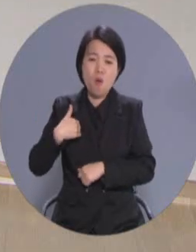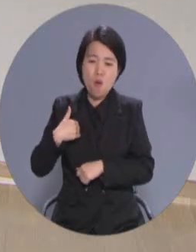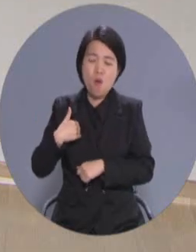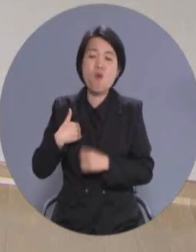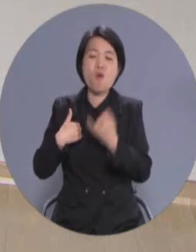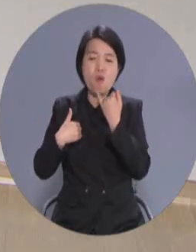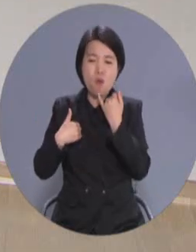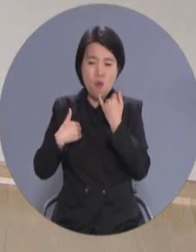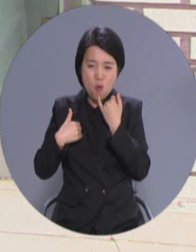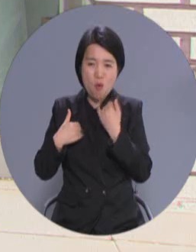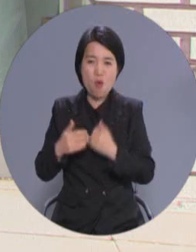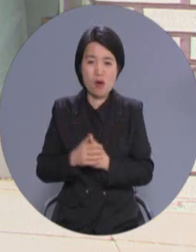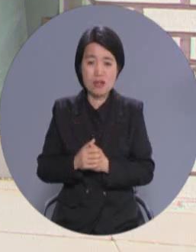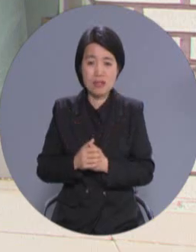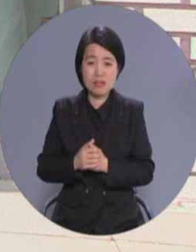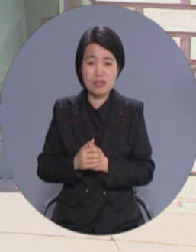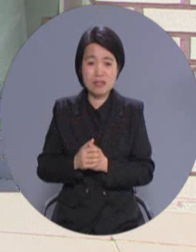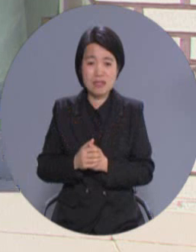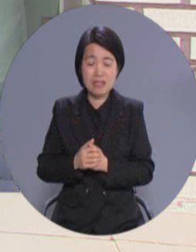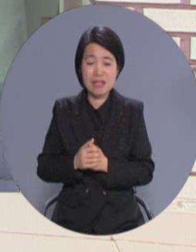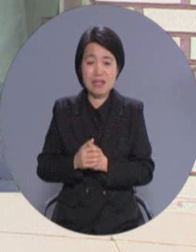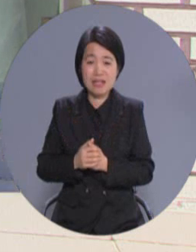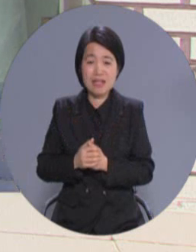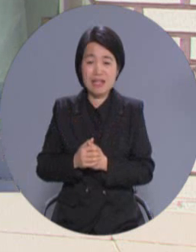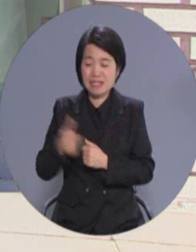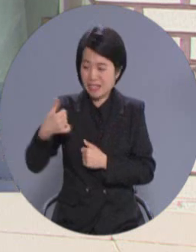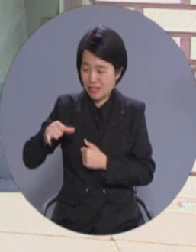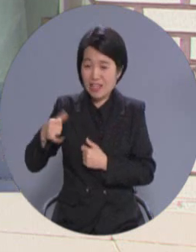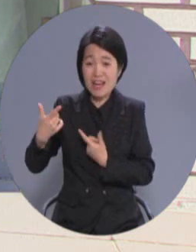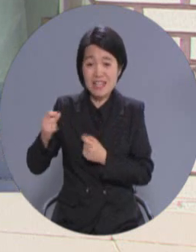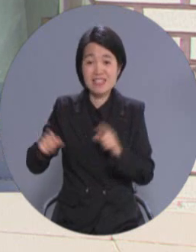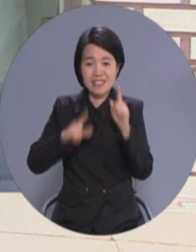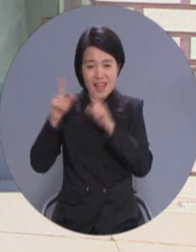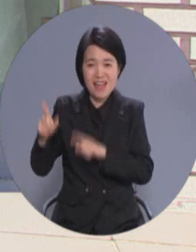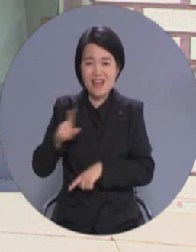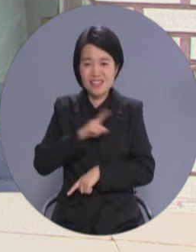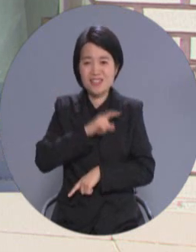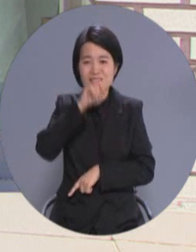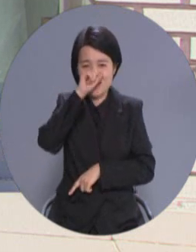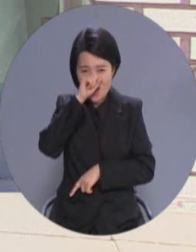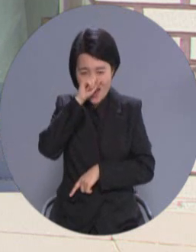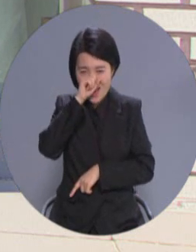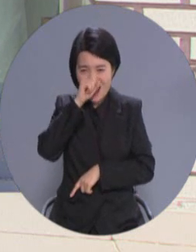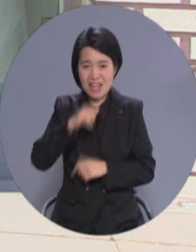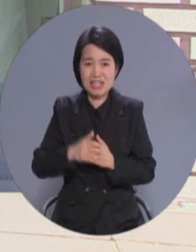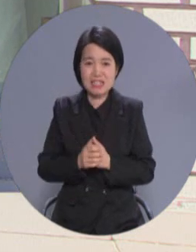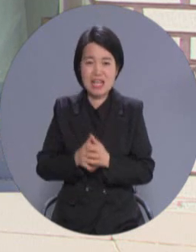있습니다. 매일매일 저희 아이들을 볼 수 있어서 그게 제일 행복하고 또